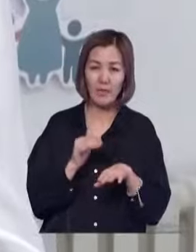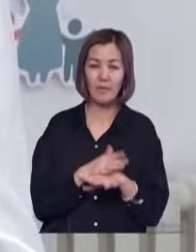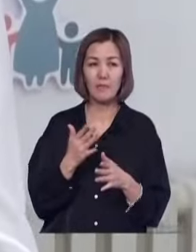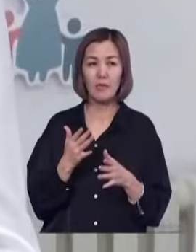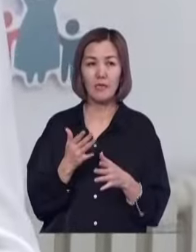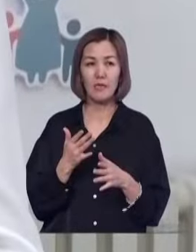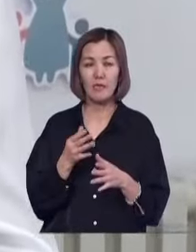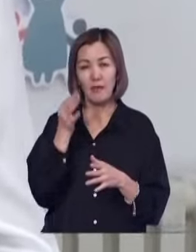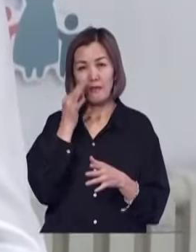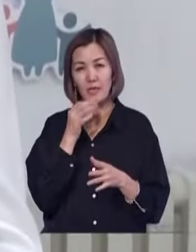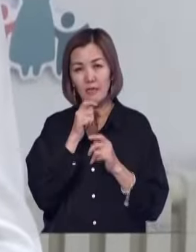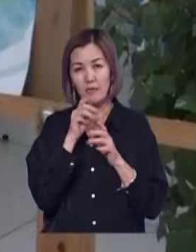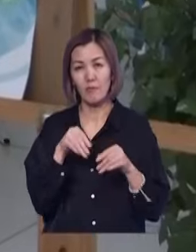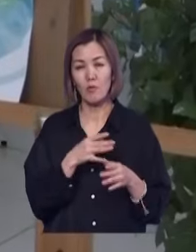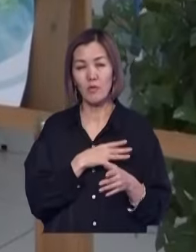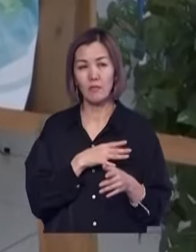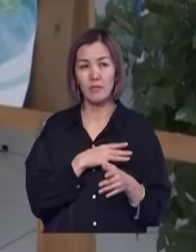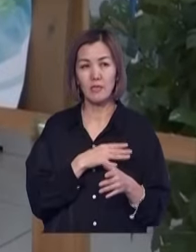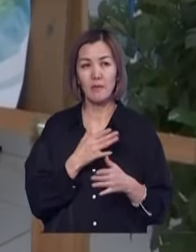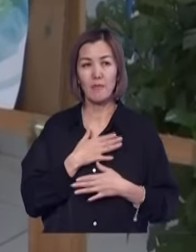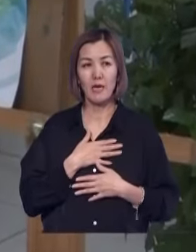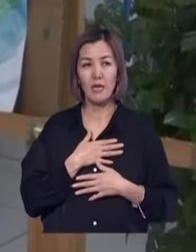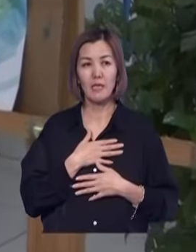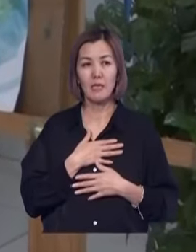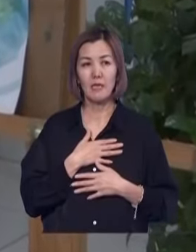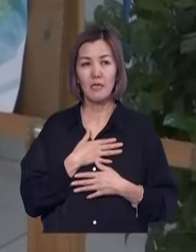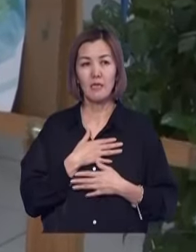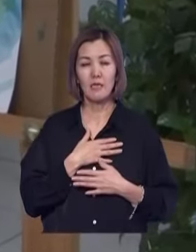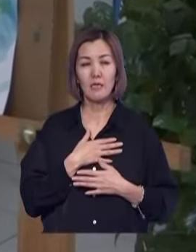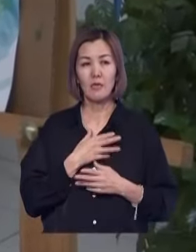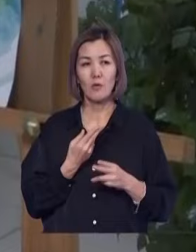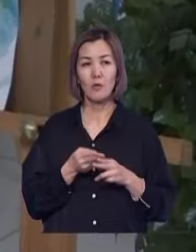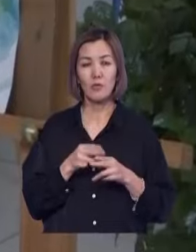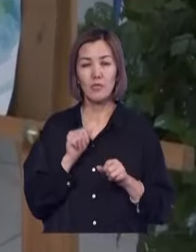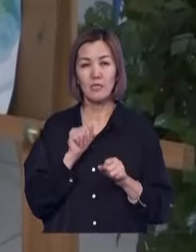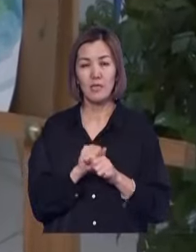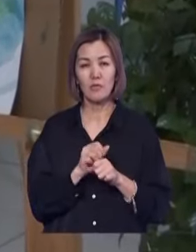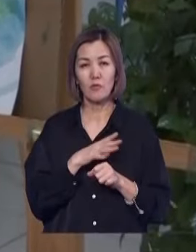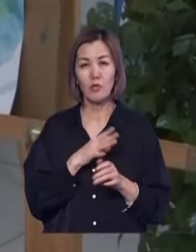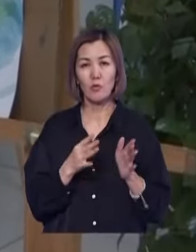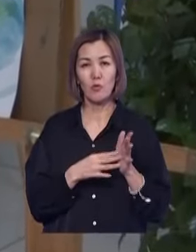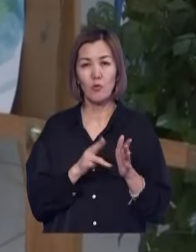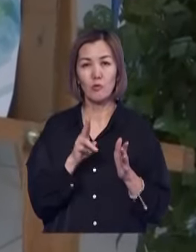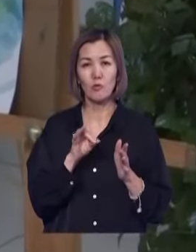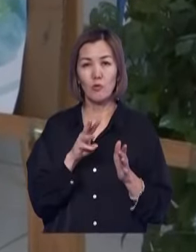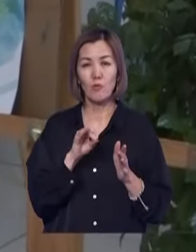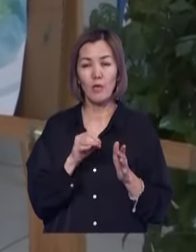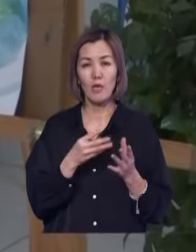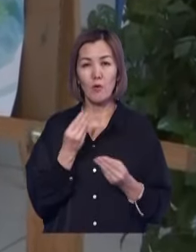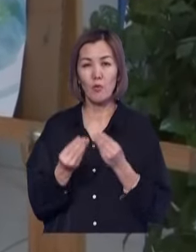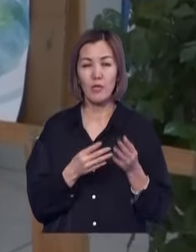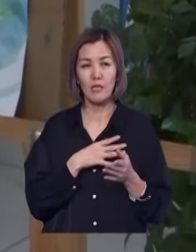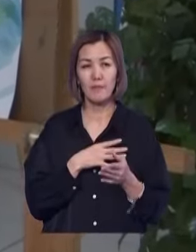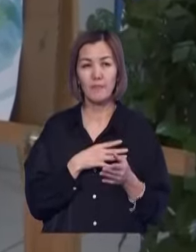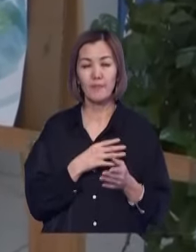өзінің тәттілерімен қуантып жатты. Маған осы жер ойнады, қатты мен тоғыз құмала ойнадым, көптеген